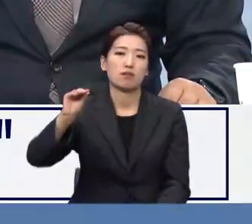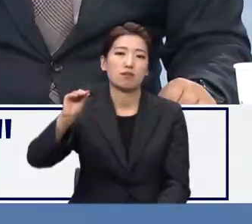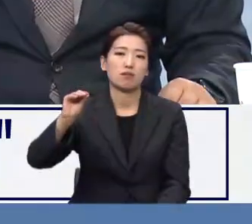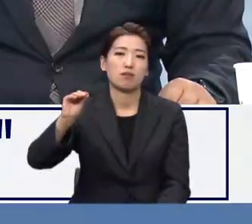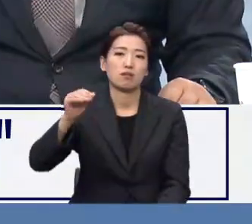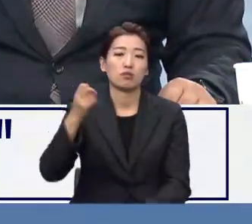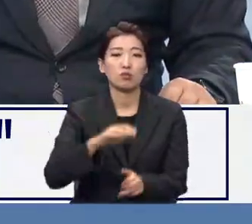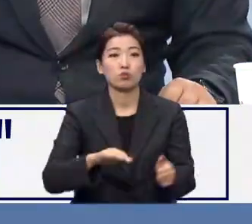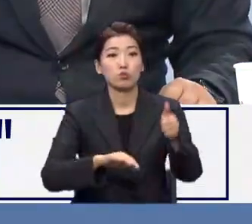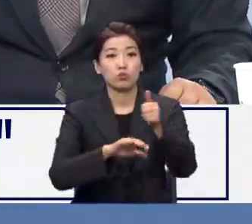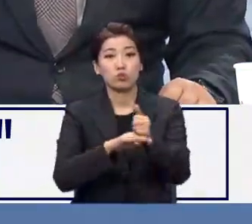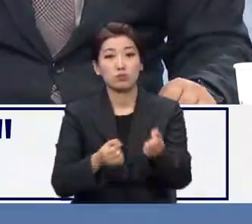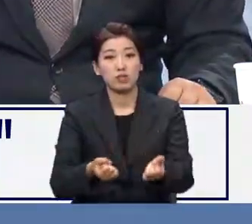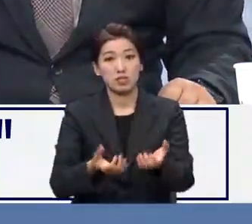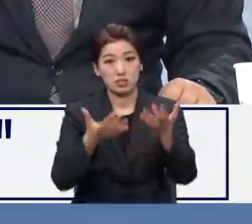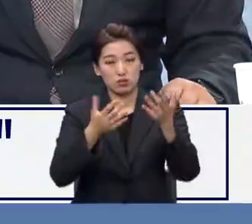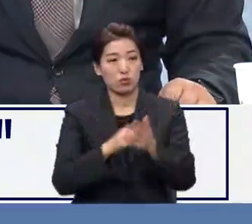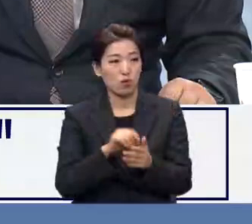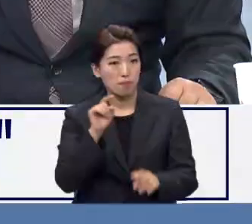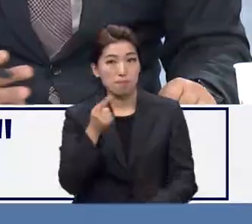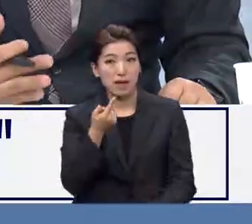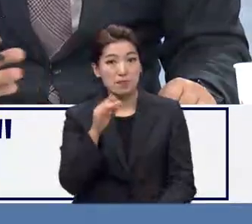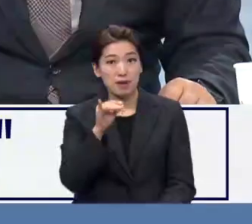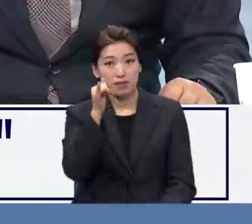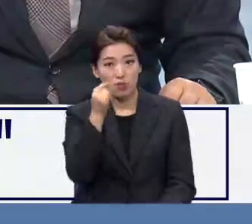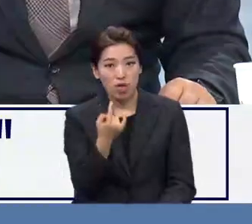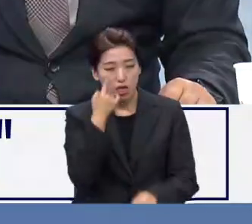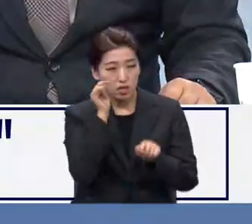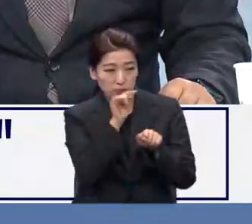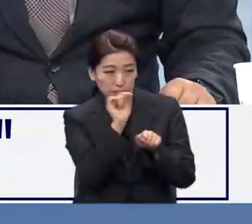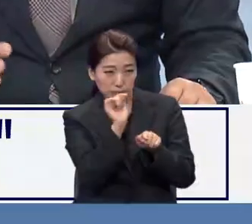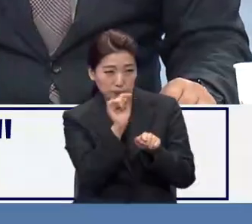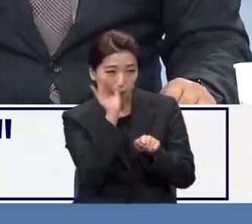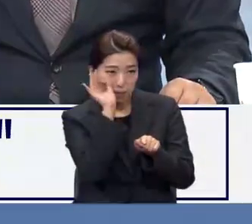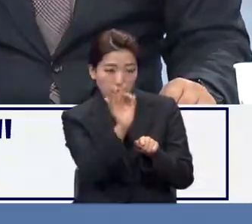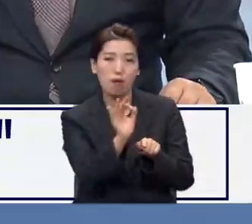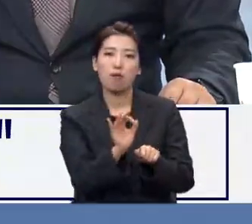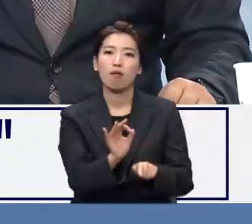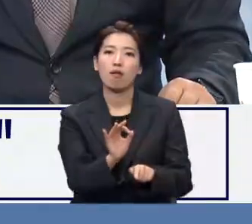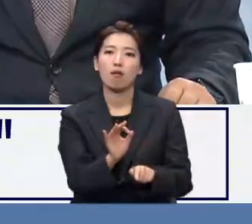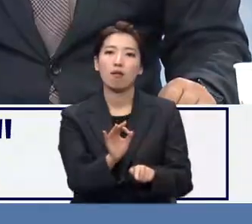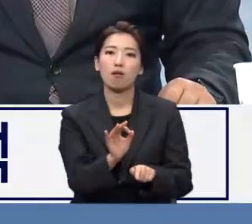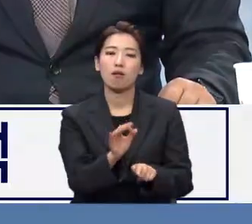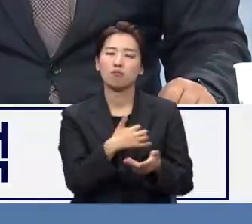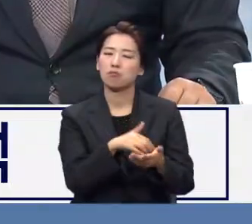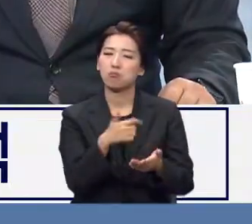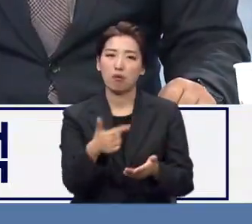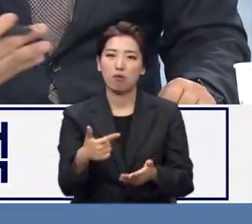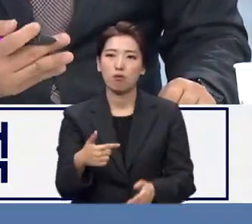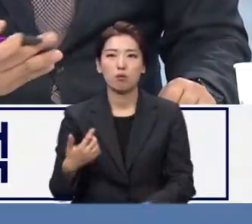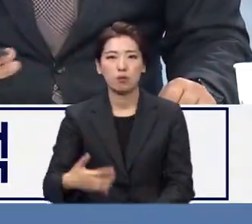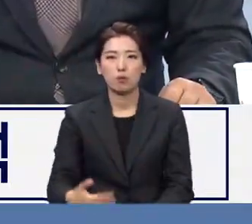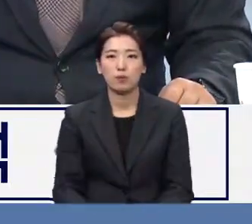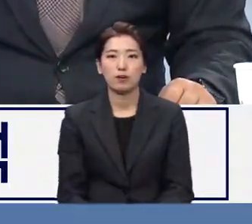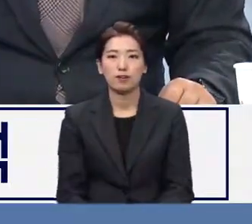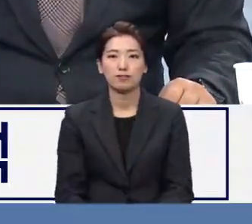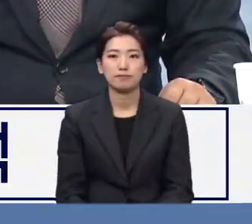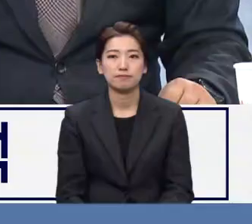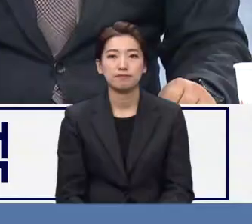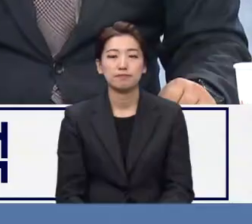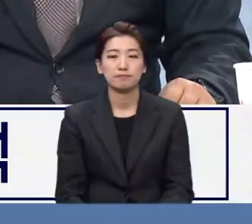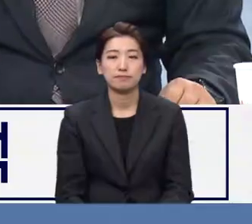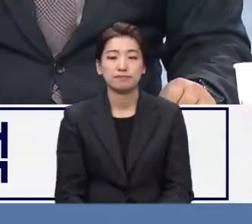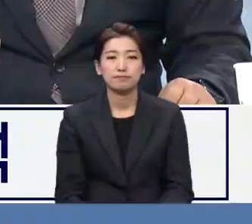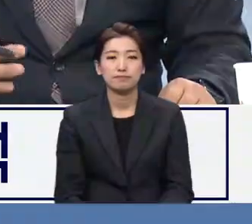백만회 이상 어떻게 보면 그 조회하는 일들이 벌어지고 있습니다 그러한 연장 선상이이 부분에 있다라고 보는데요 아까 같은 경우에